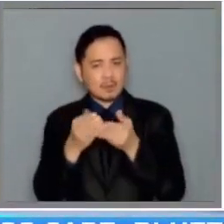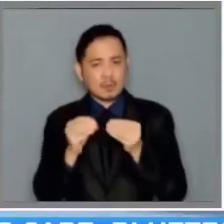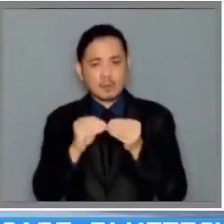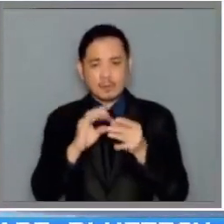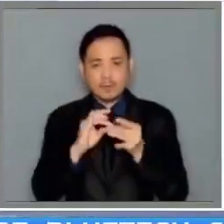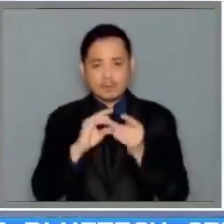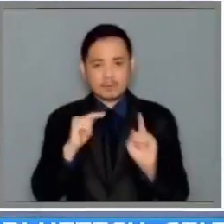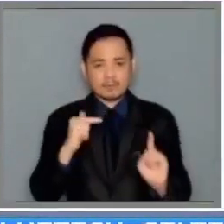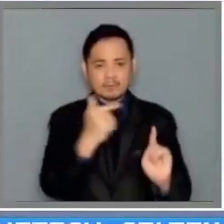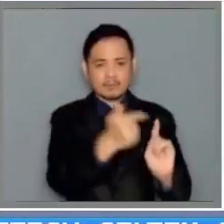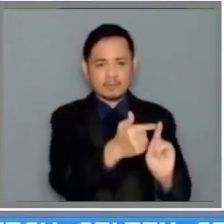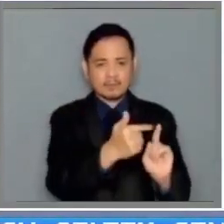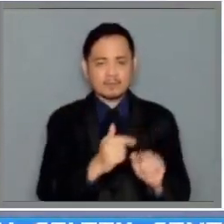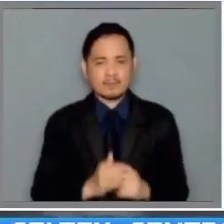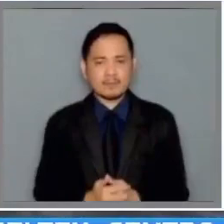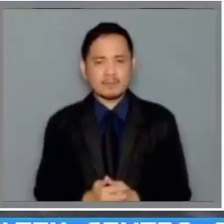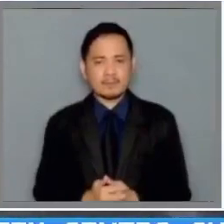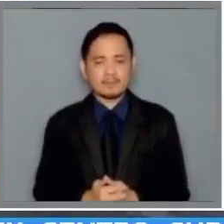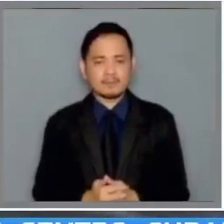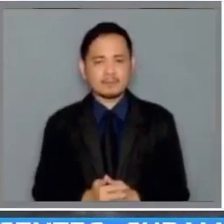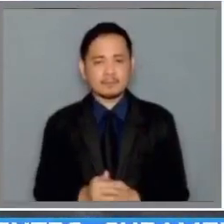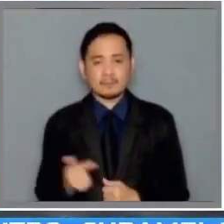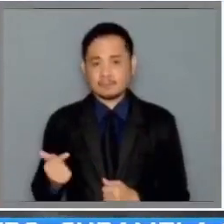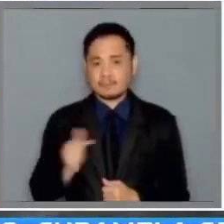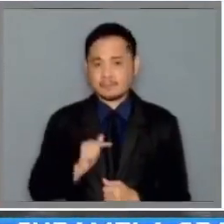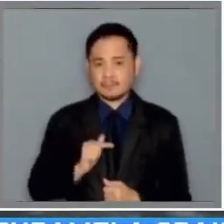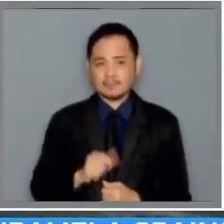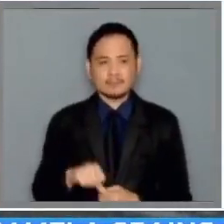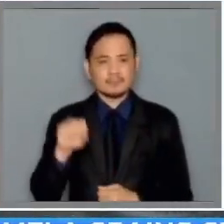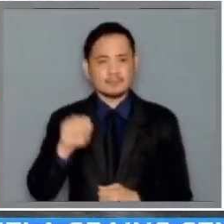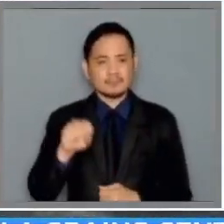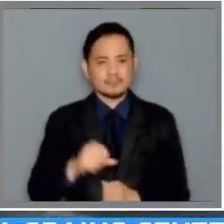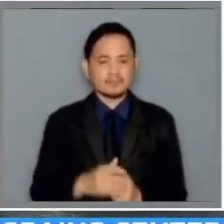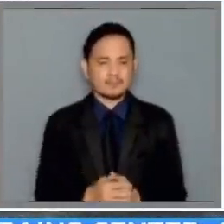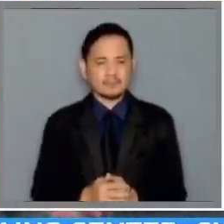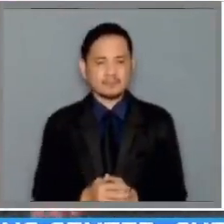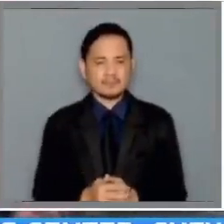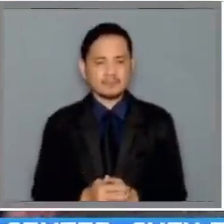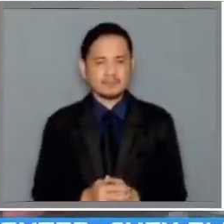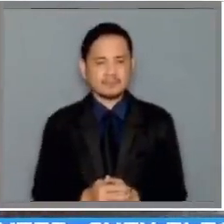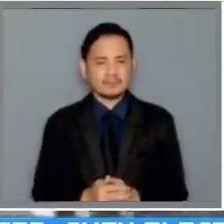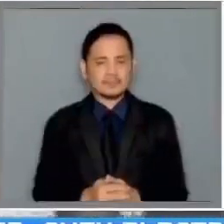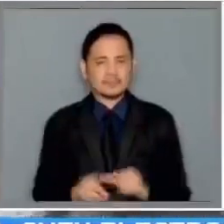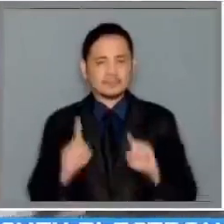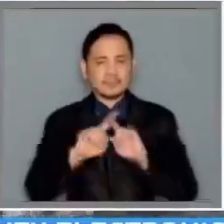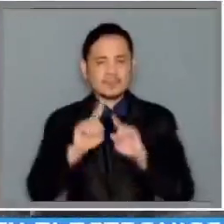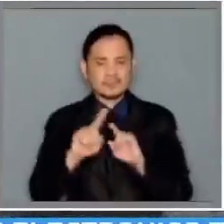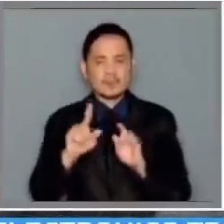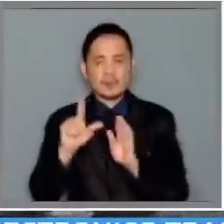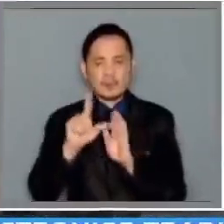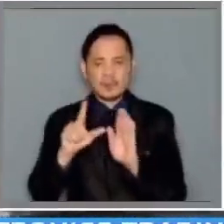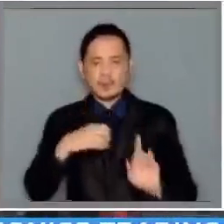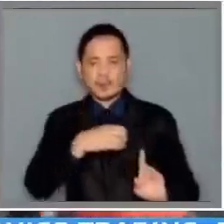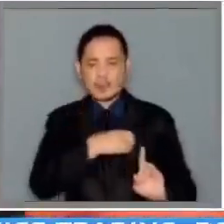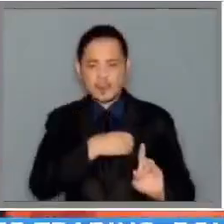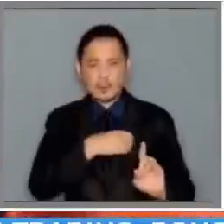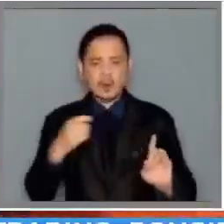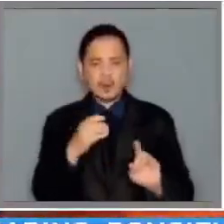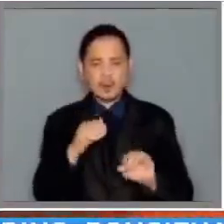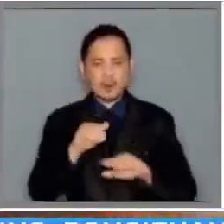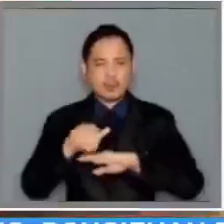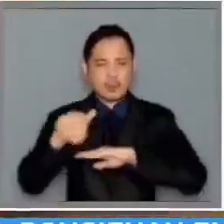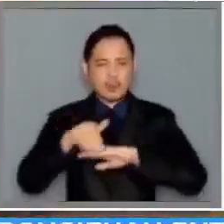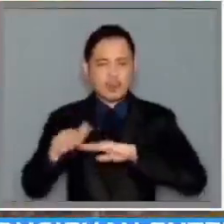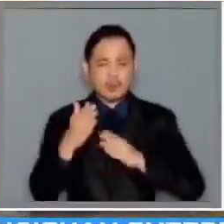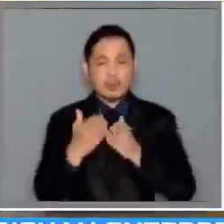Cedric. Yes, Susan, para mahasa ang interoperability ng iba't ibang law enforcement units ng Pilipinas, isinagawa ngayong